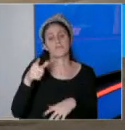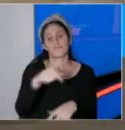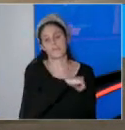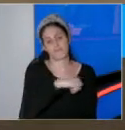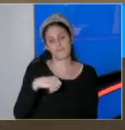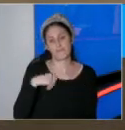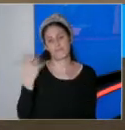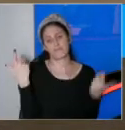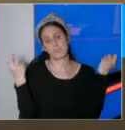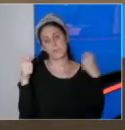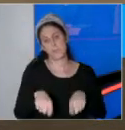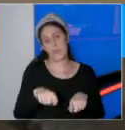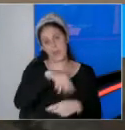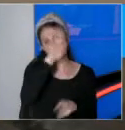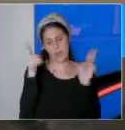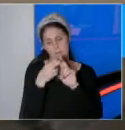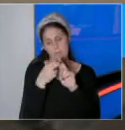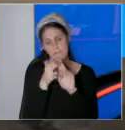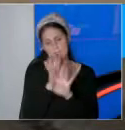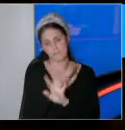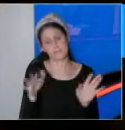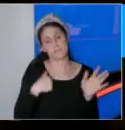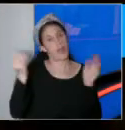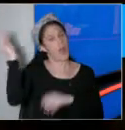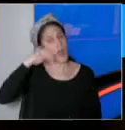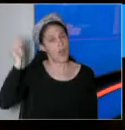ובעצם הייתה סגורה לעולם. למדנו עליה הרבה,